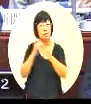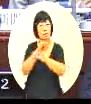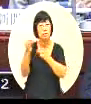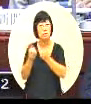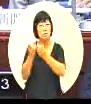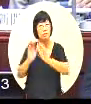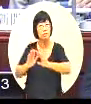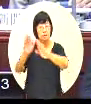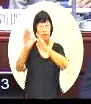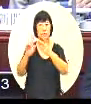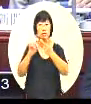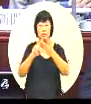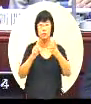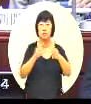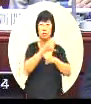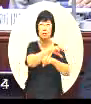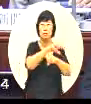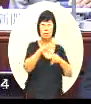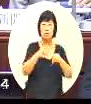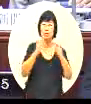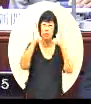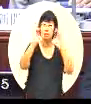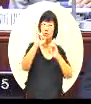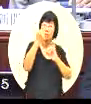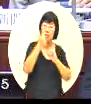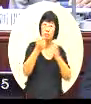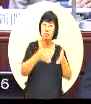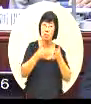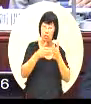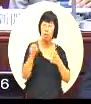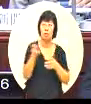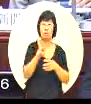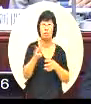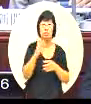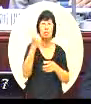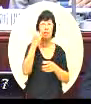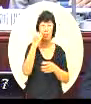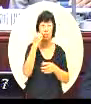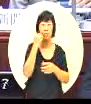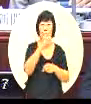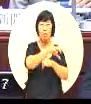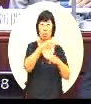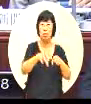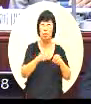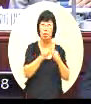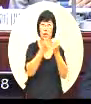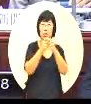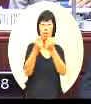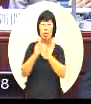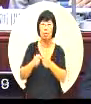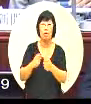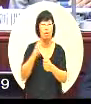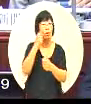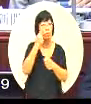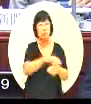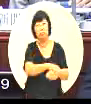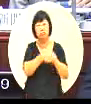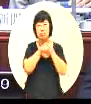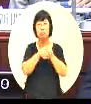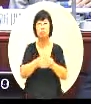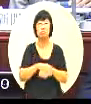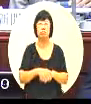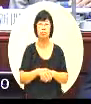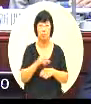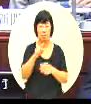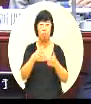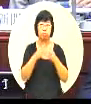到底环境的正义重不重要？环境一旦破坏都没有办法挽回，这个当然都是讨论啊。不过我想就